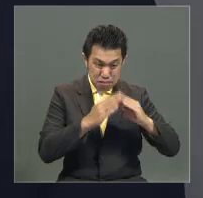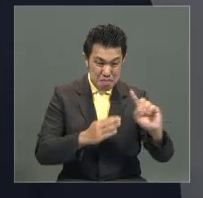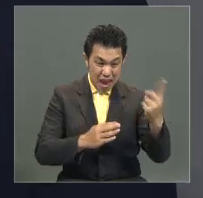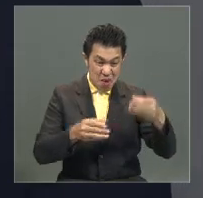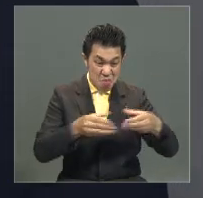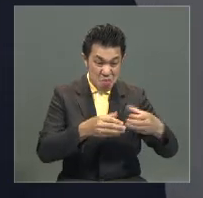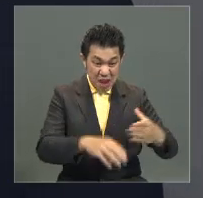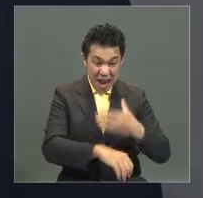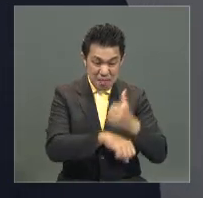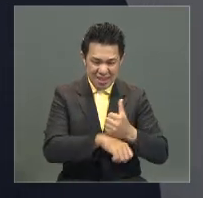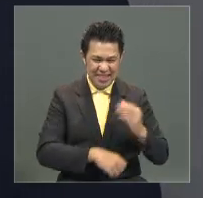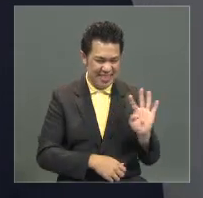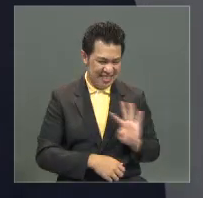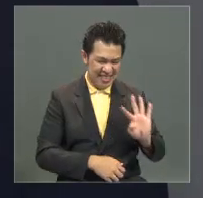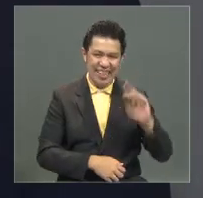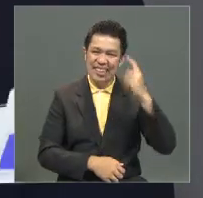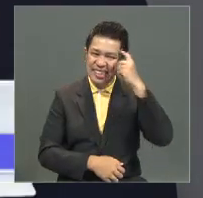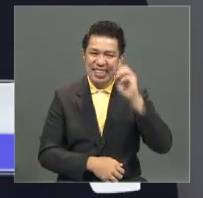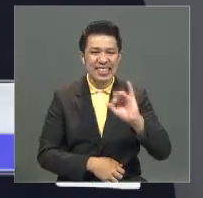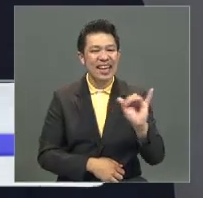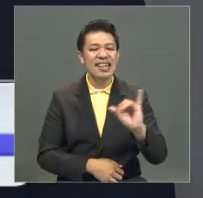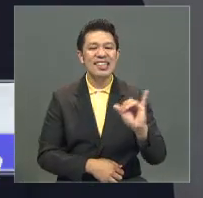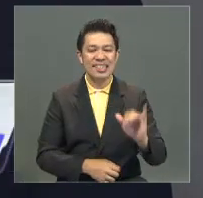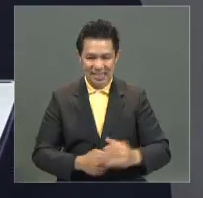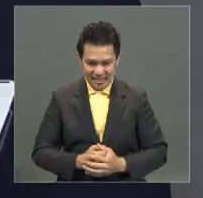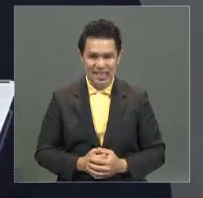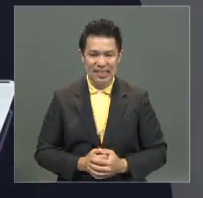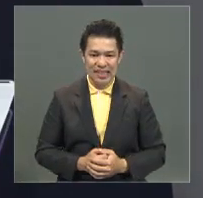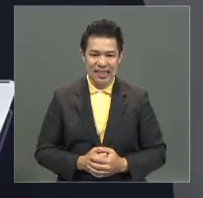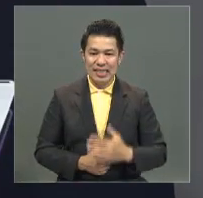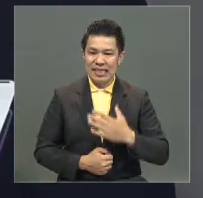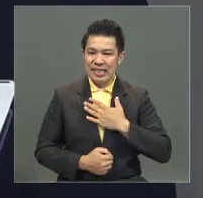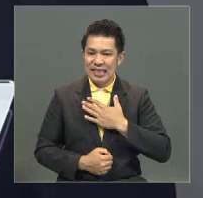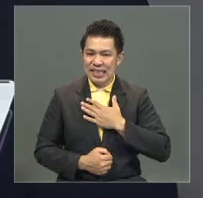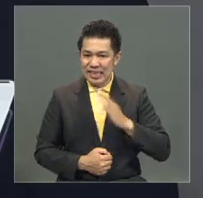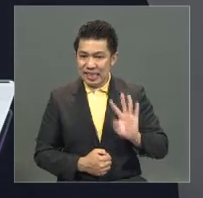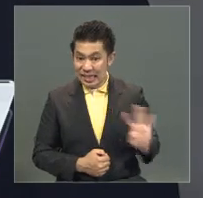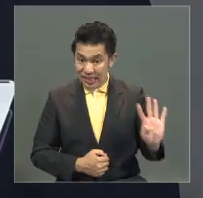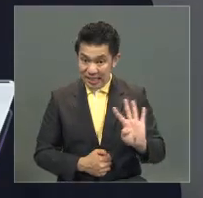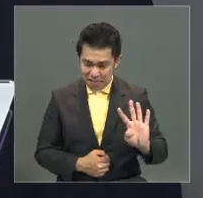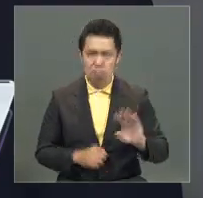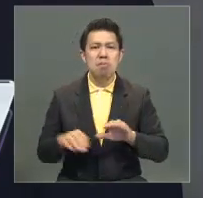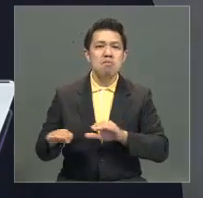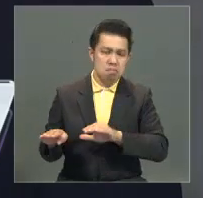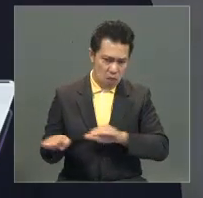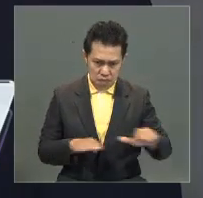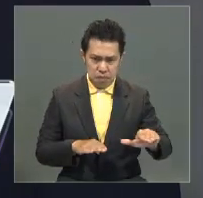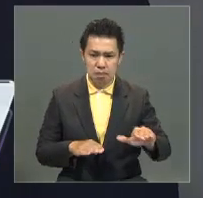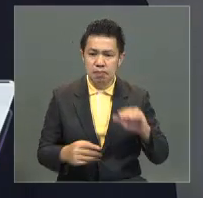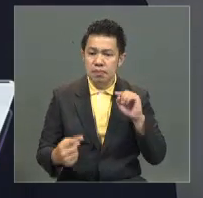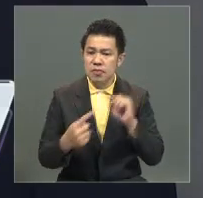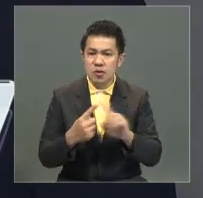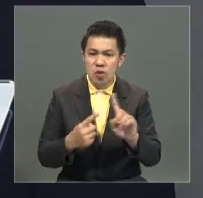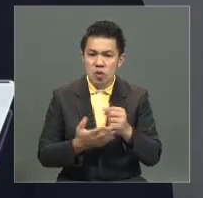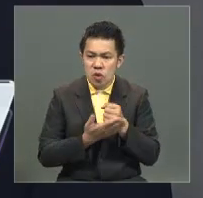ในวันนี้พวกเรายังไม่ได้คิดนะครับแต่พวกเรามีความพร้อมที่จะ